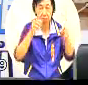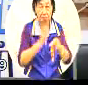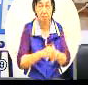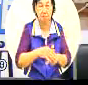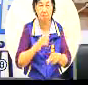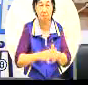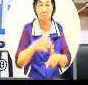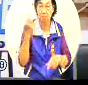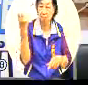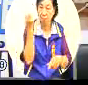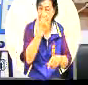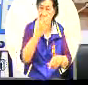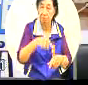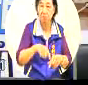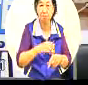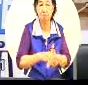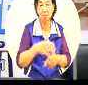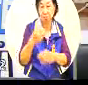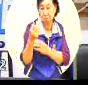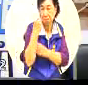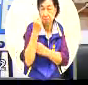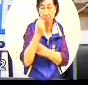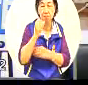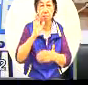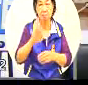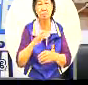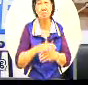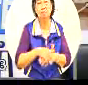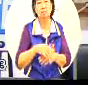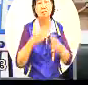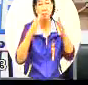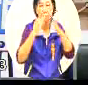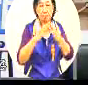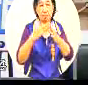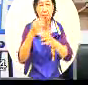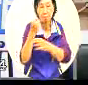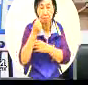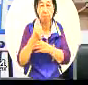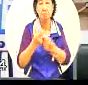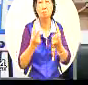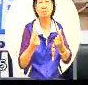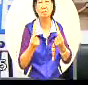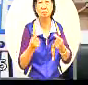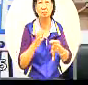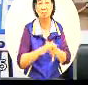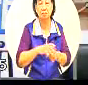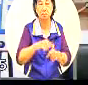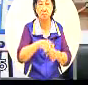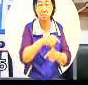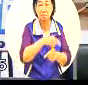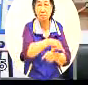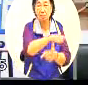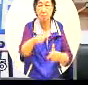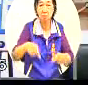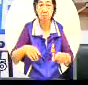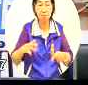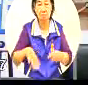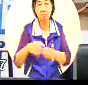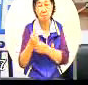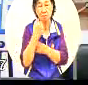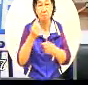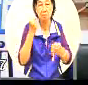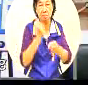力，高雄市政府也许很努力，大家都希望好好的做事，可是会让民众觉得说高雄